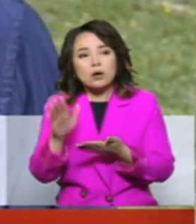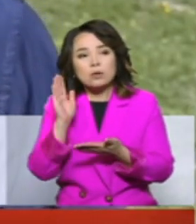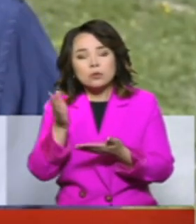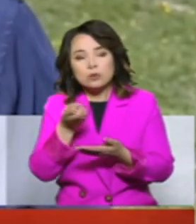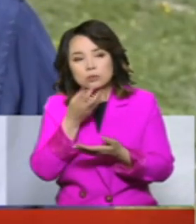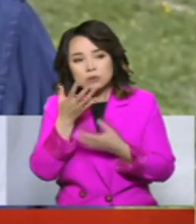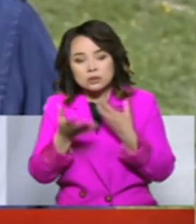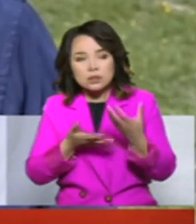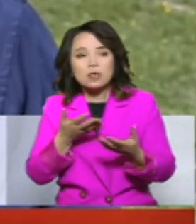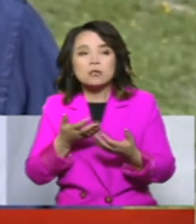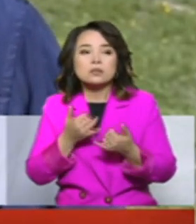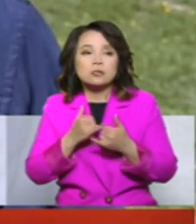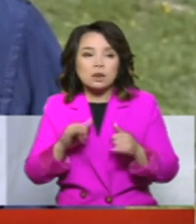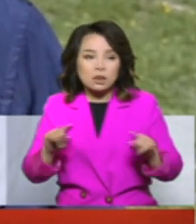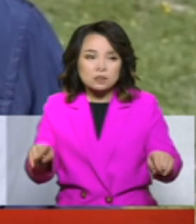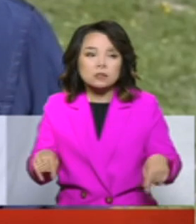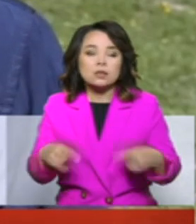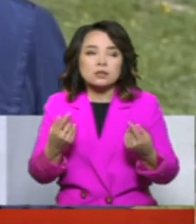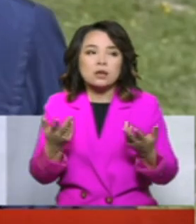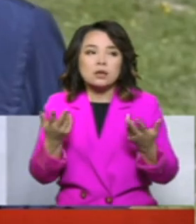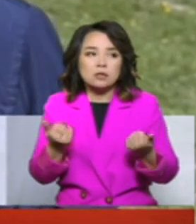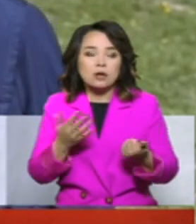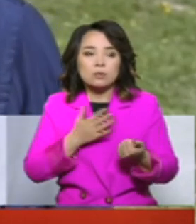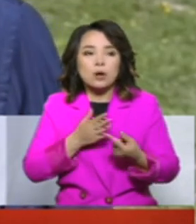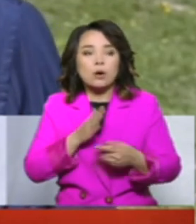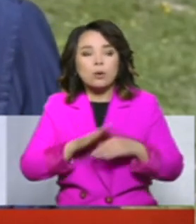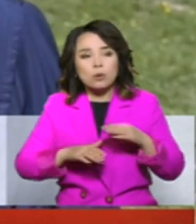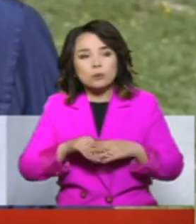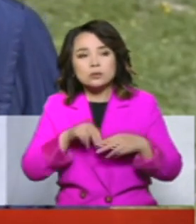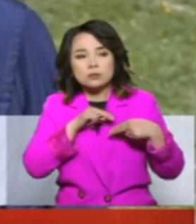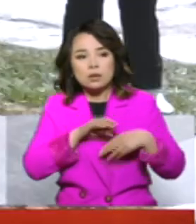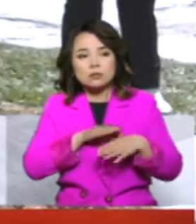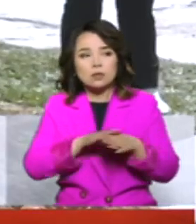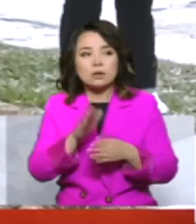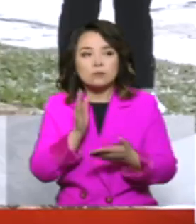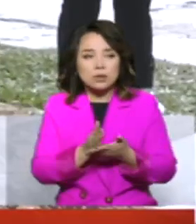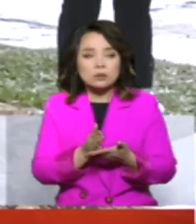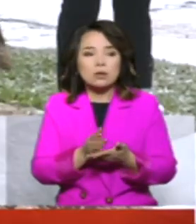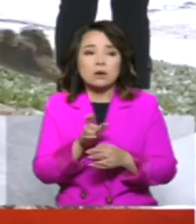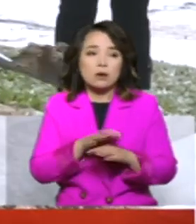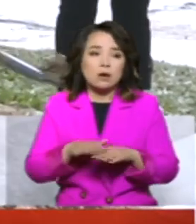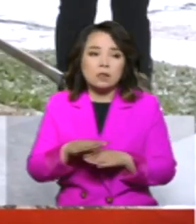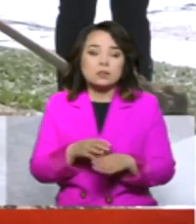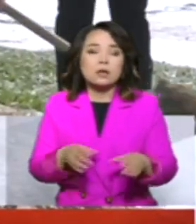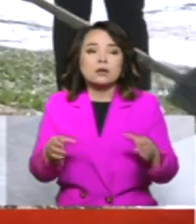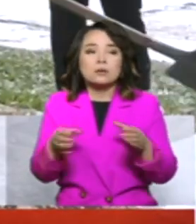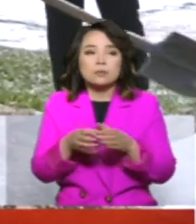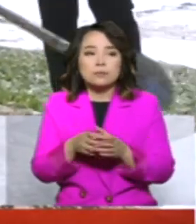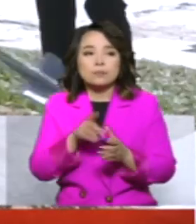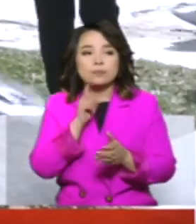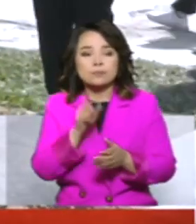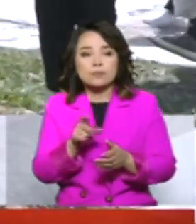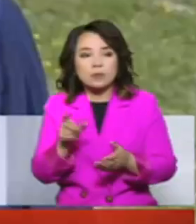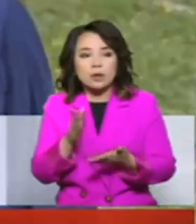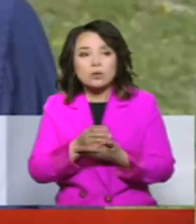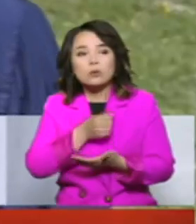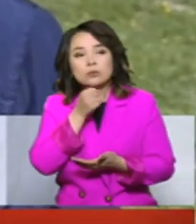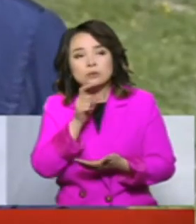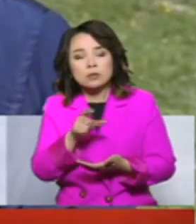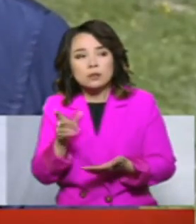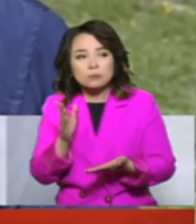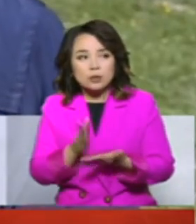көркеюі біз ол әрине біздің қолымызда. Сондықтан да халық боп, не жастар бар, үлкендер бар,